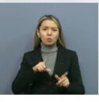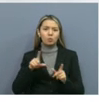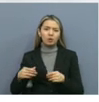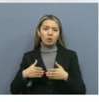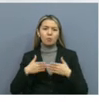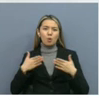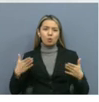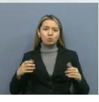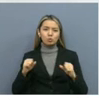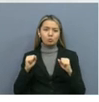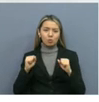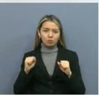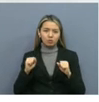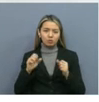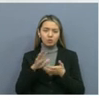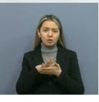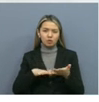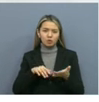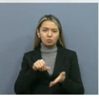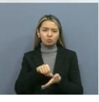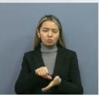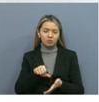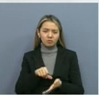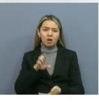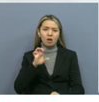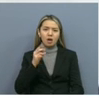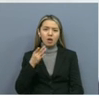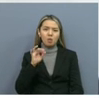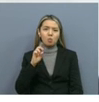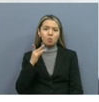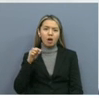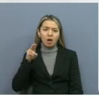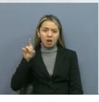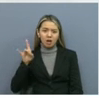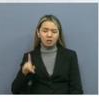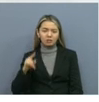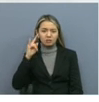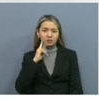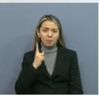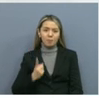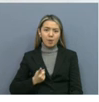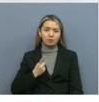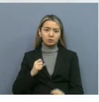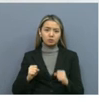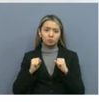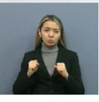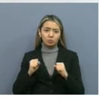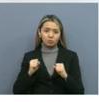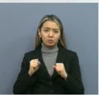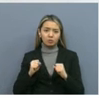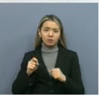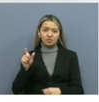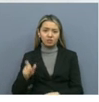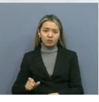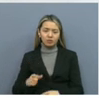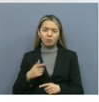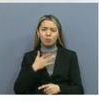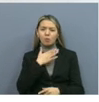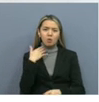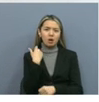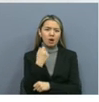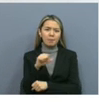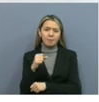спортқа. Оның бірі Батырханов Әнуар, Қазақстан спорт шебері біздің ауылдың боксері, үлкен-үлкен жеңістері.